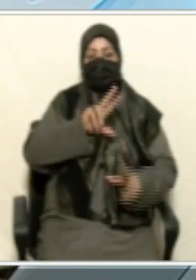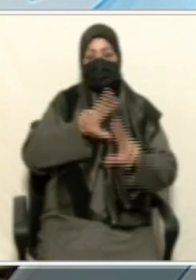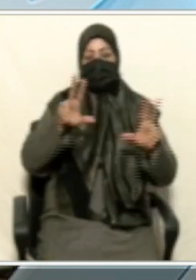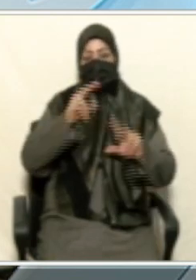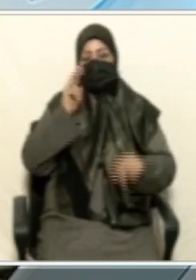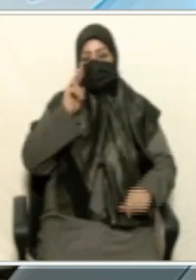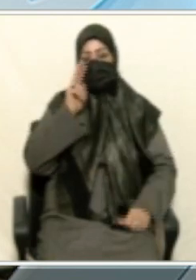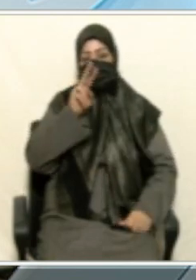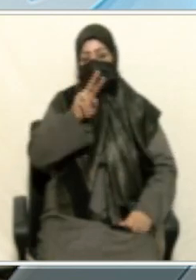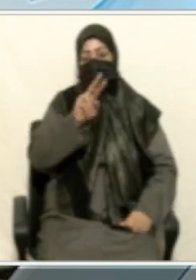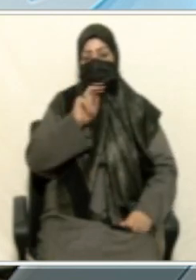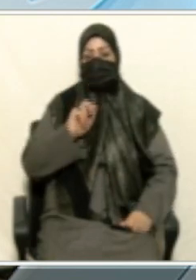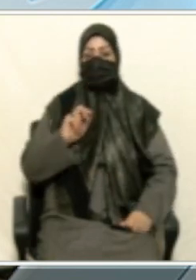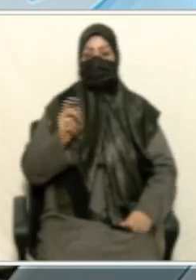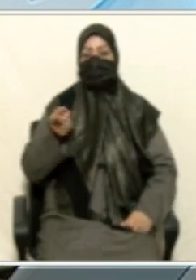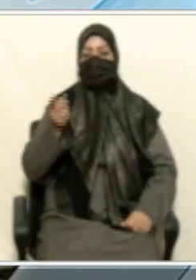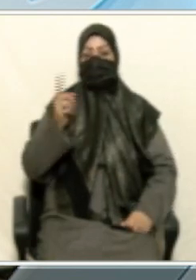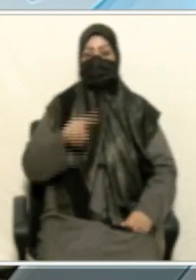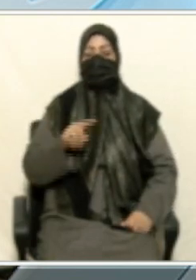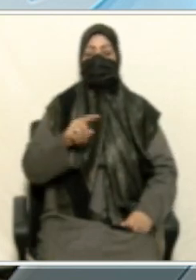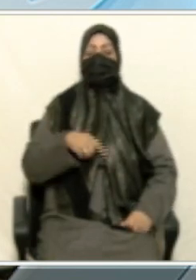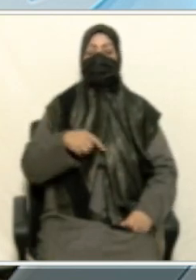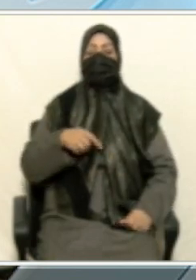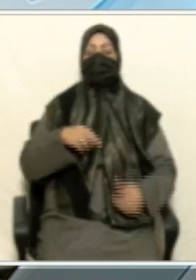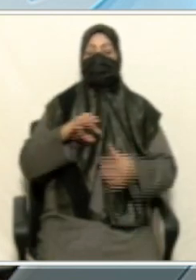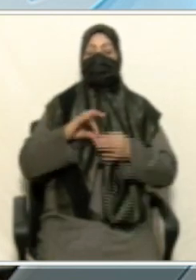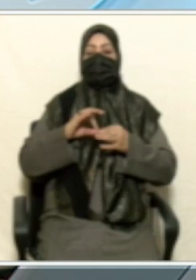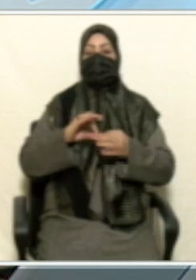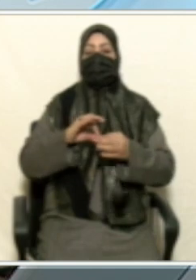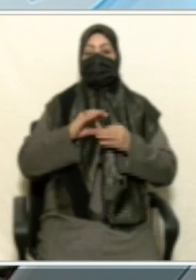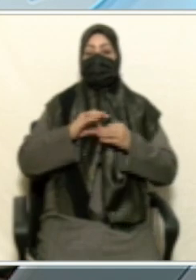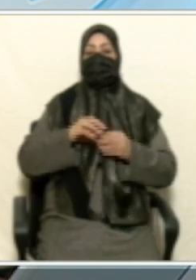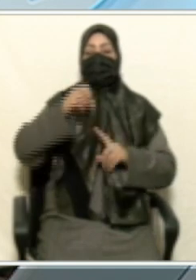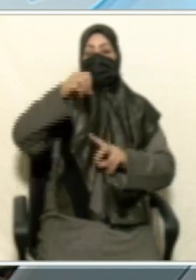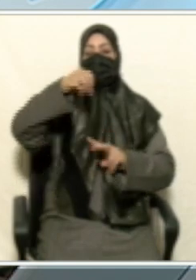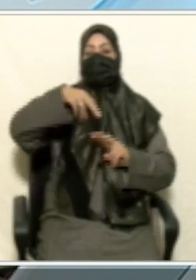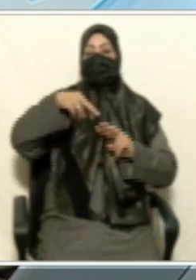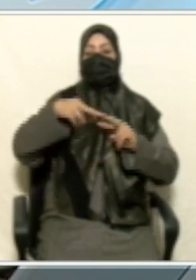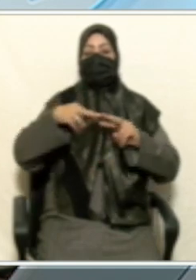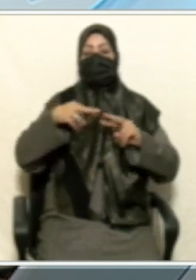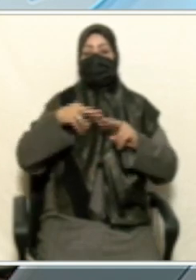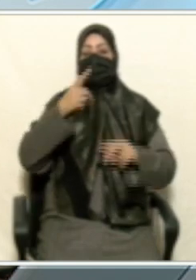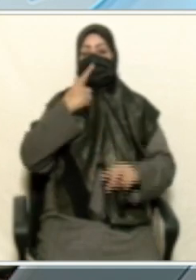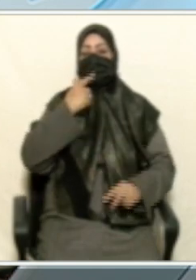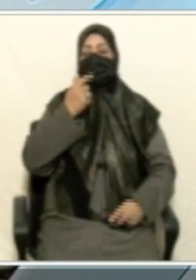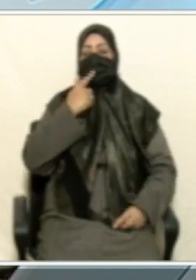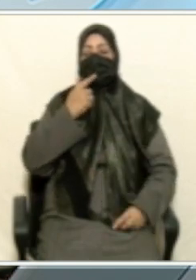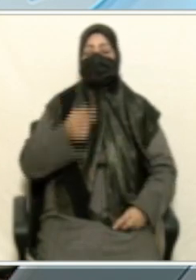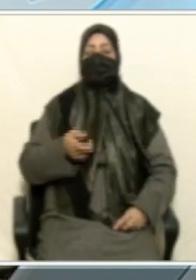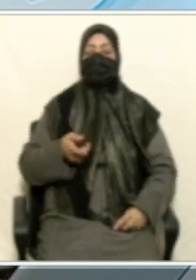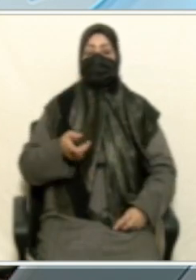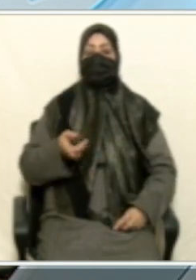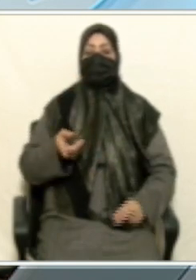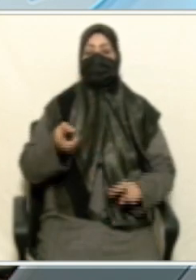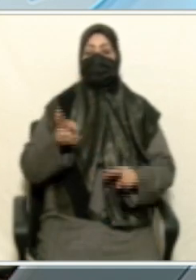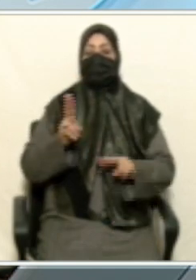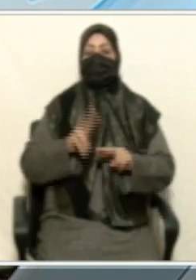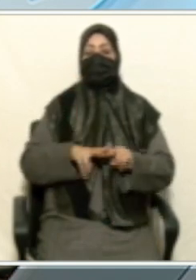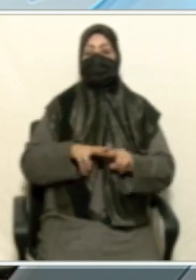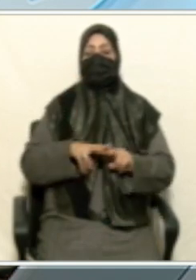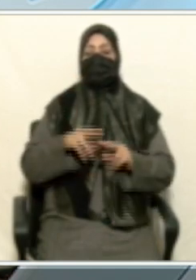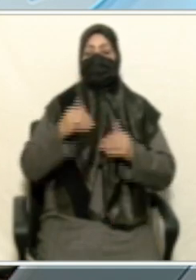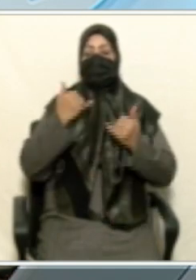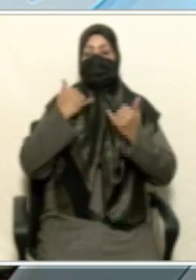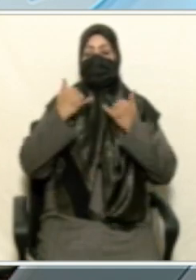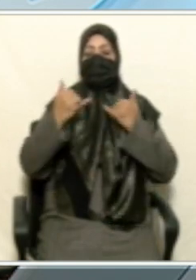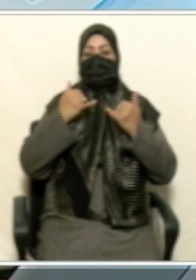أيضا متابعتنا على البث المباشر على قناتنا في اليوتيوب، ويمكنكم أيضا متابعة البرنامج على أثير